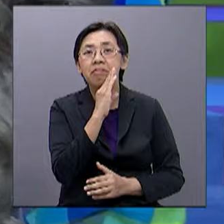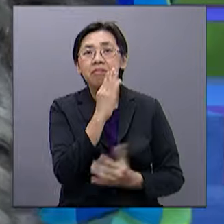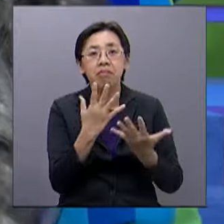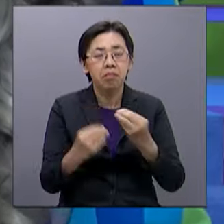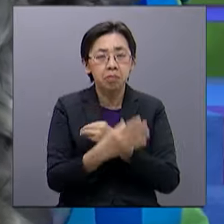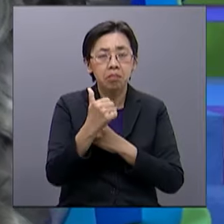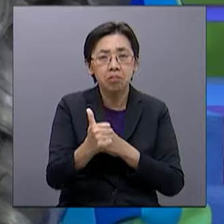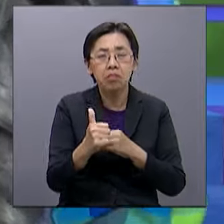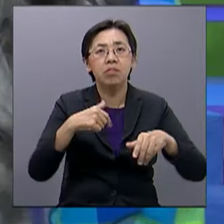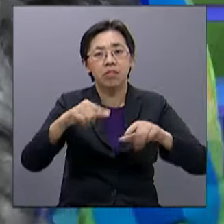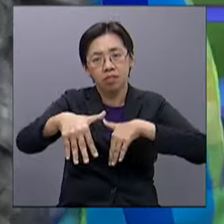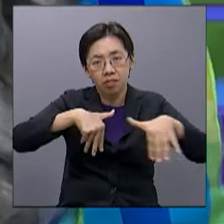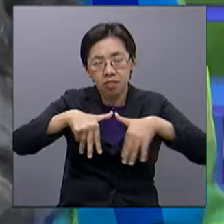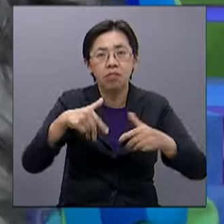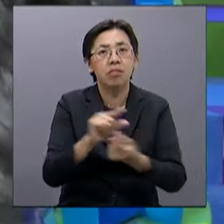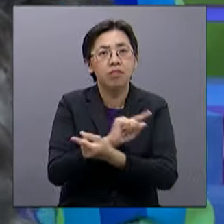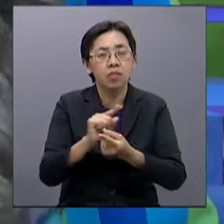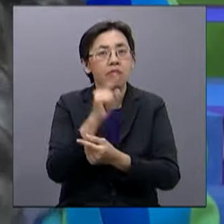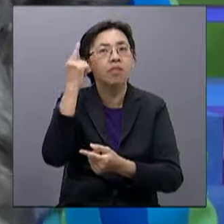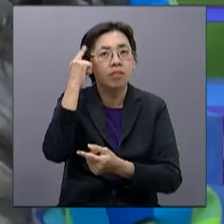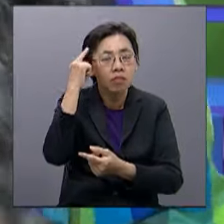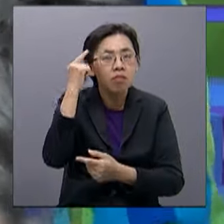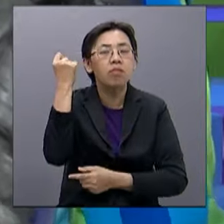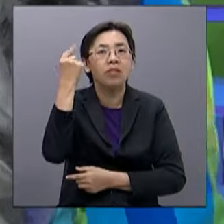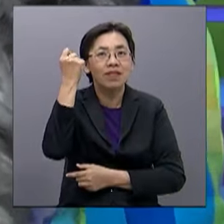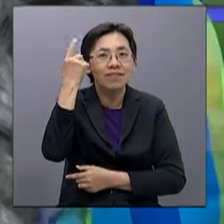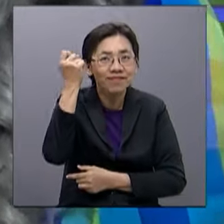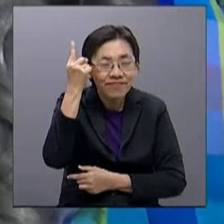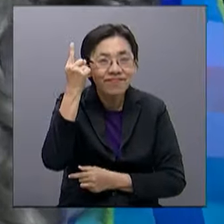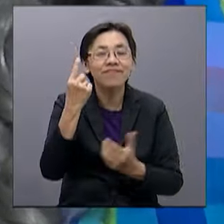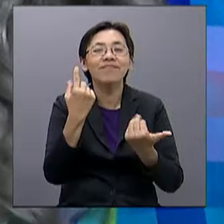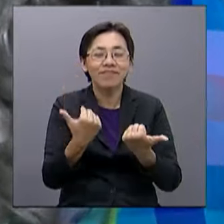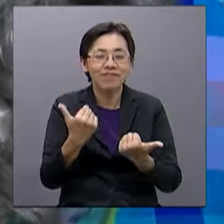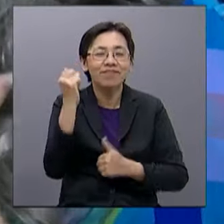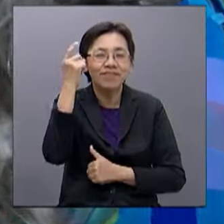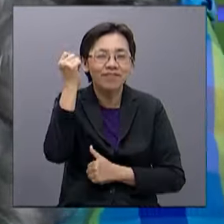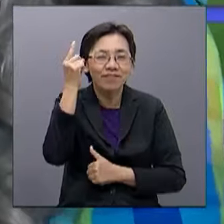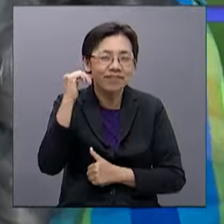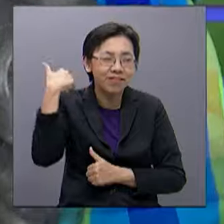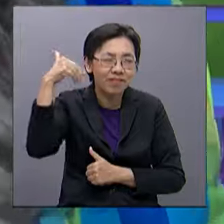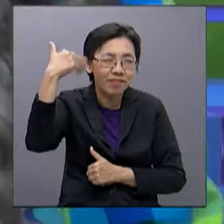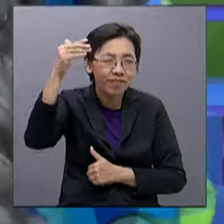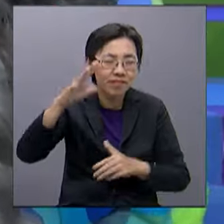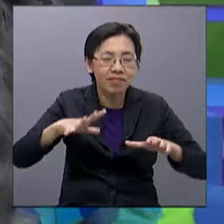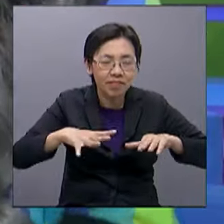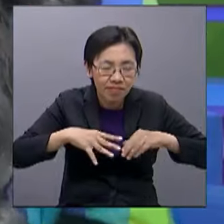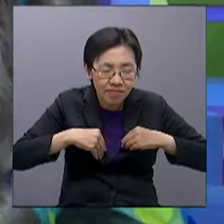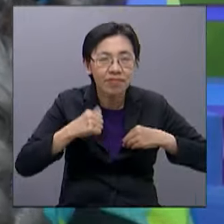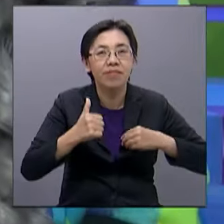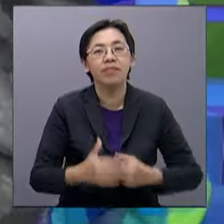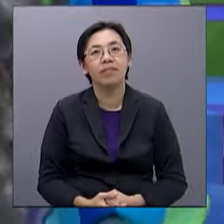นเนี่ยคนในสังคมก็จะรับรู ้ แล้วก็เข้าใจแล้วก็ความยอมรับเนี่ยมันก็จะเหมือนกับ เพิ่มขึ้น มากขึ้นตามมา